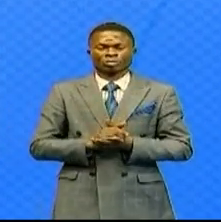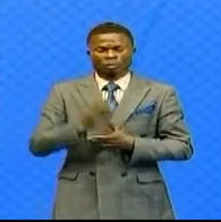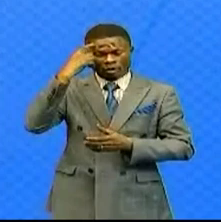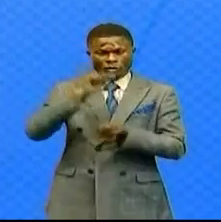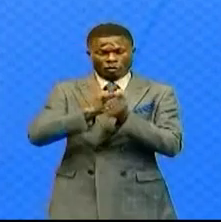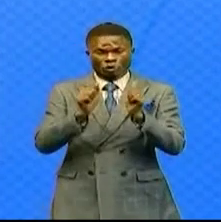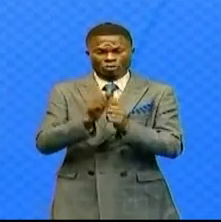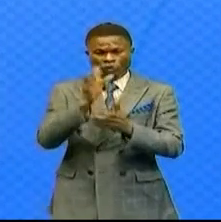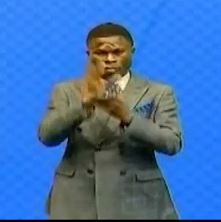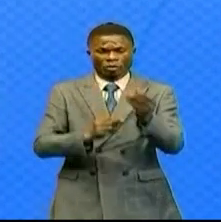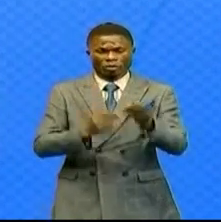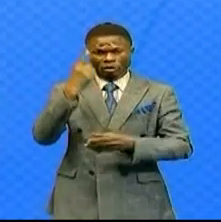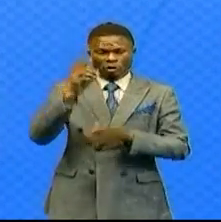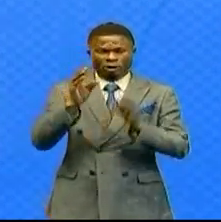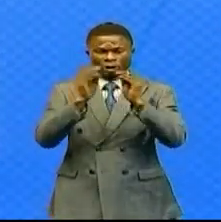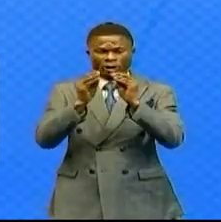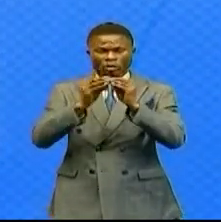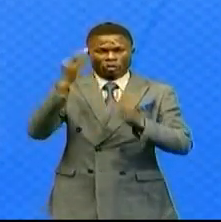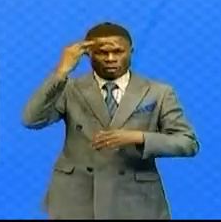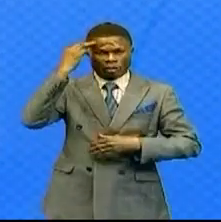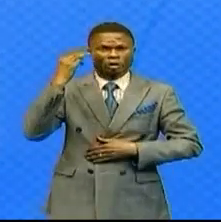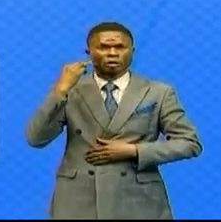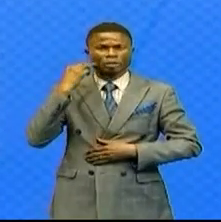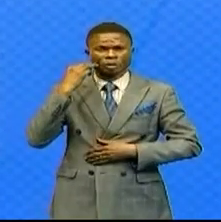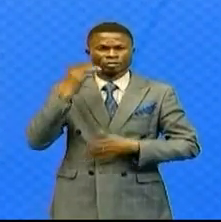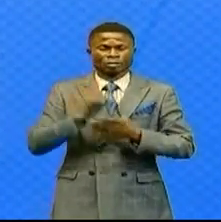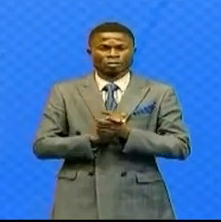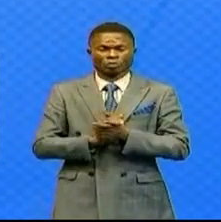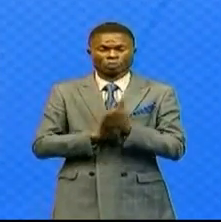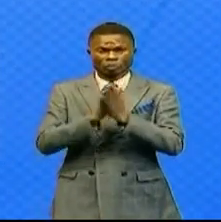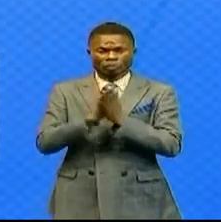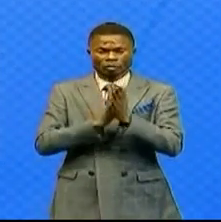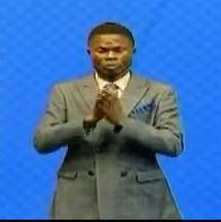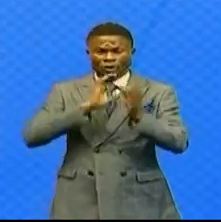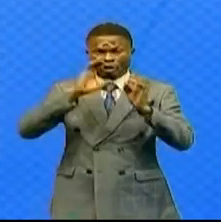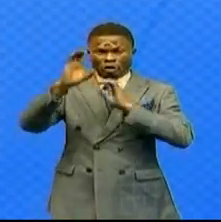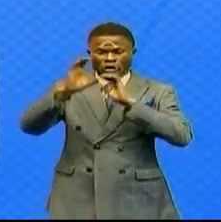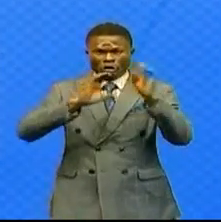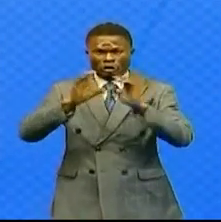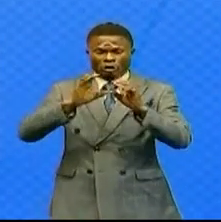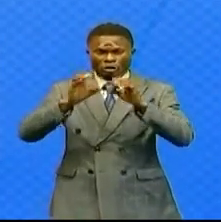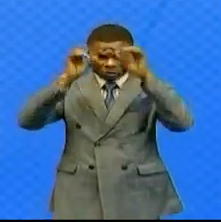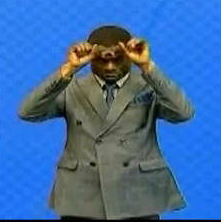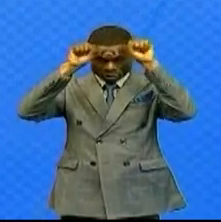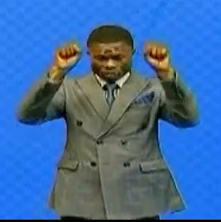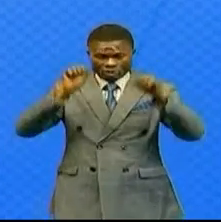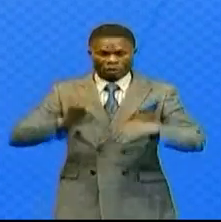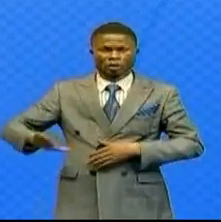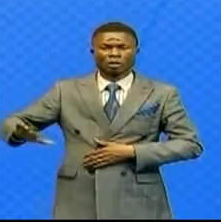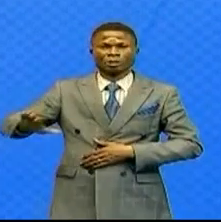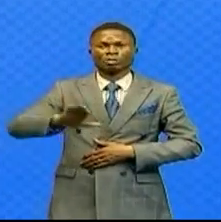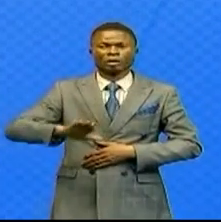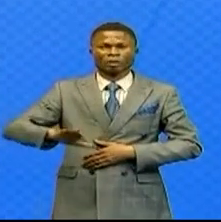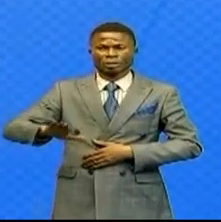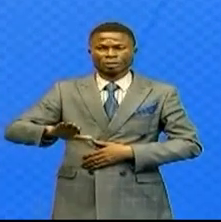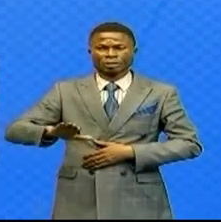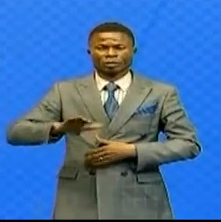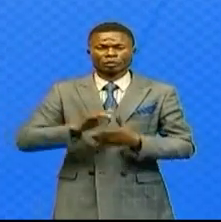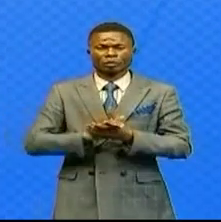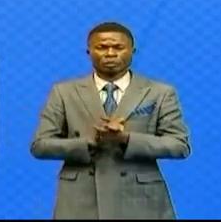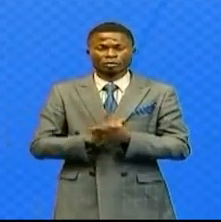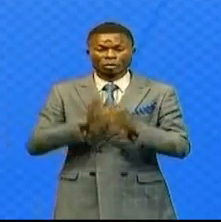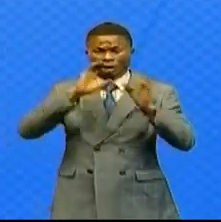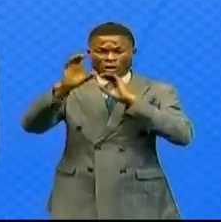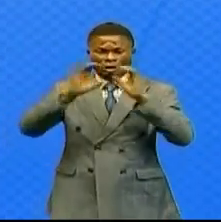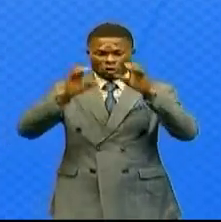chapitre 1 de ce Conseil des ministres, portant sur la communication du président de la République. La